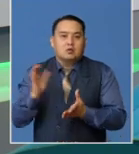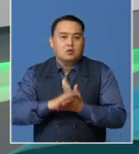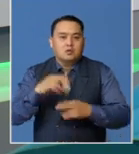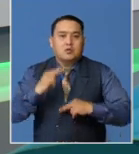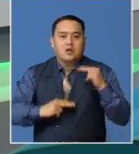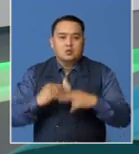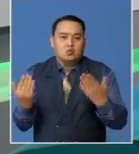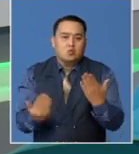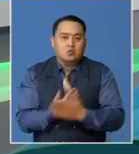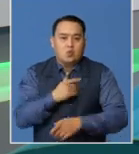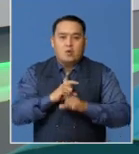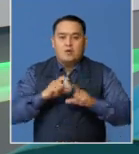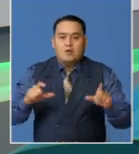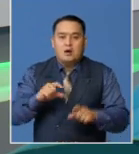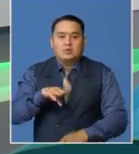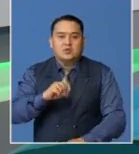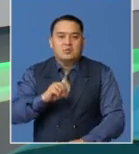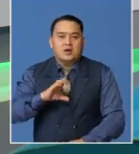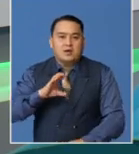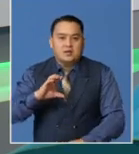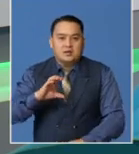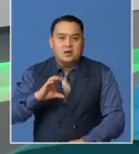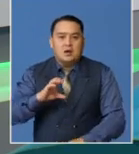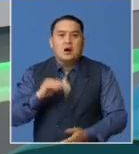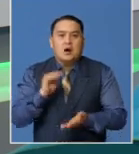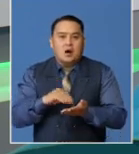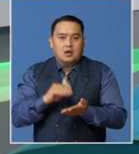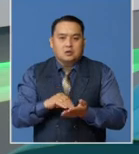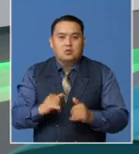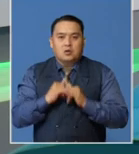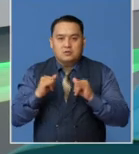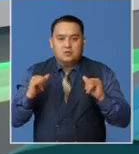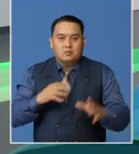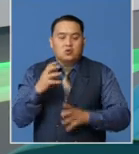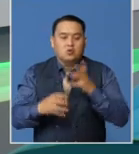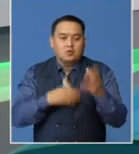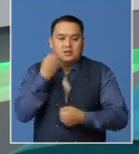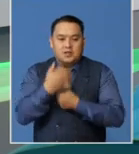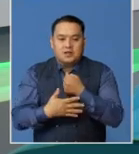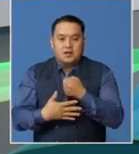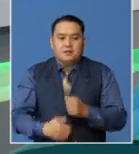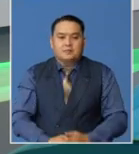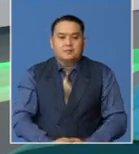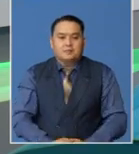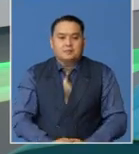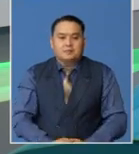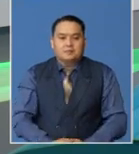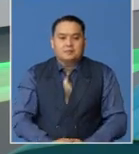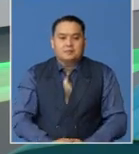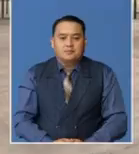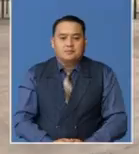ознакомился с ходом строительства новых объектов ncp с и дал свою оценку развитию международного центра